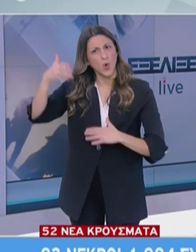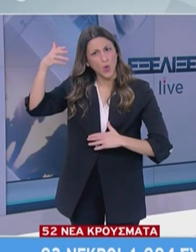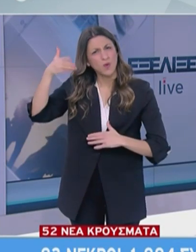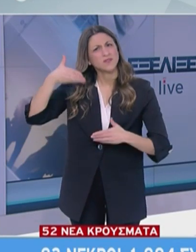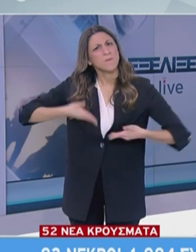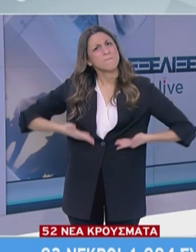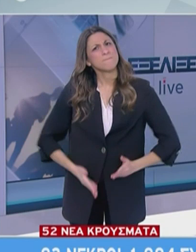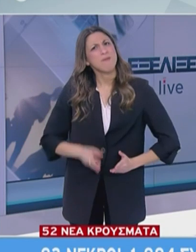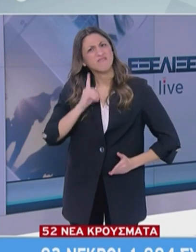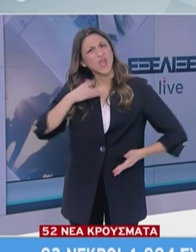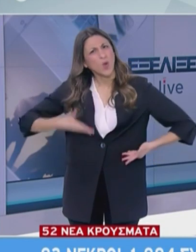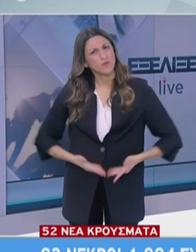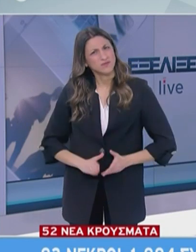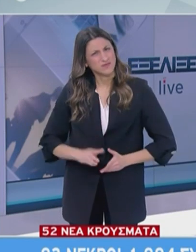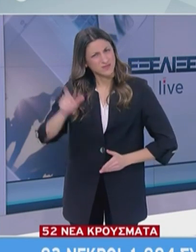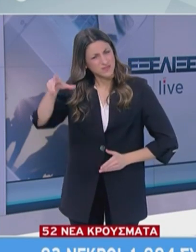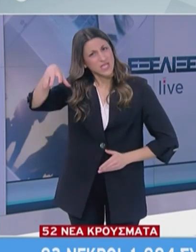ένα μαιευτήριο, ο οποίος